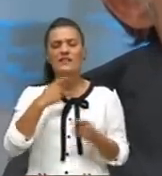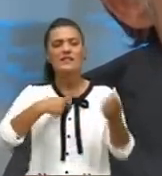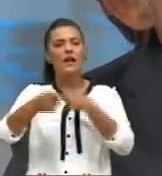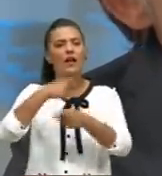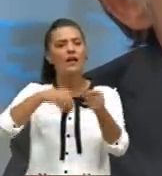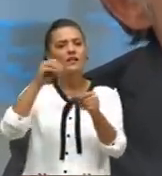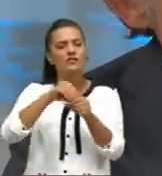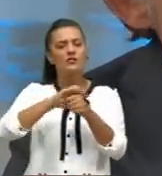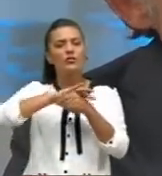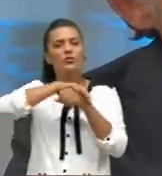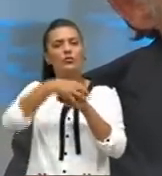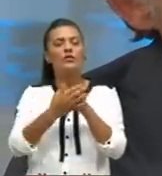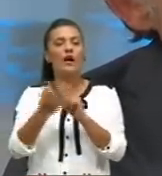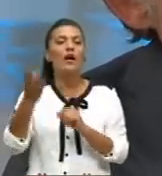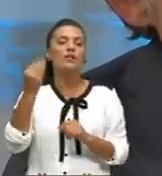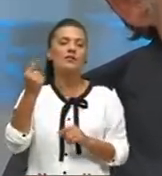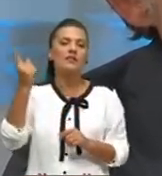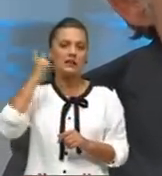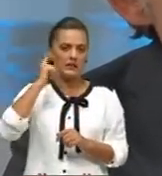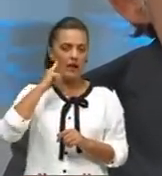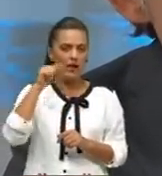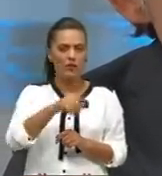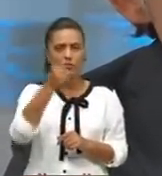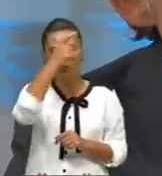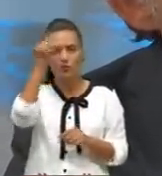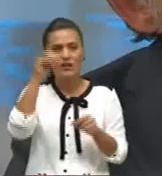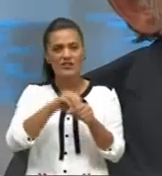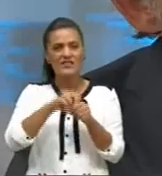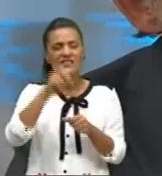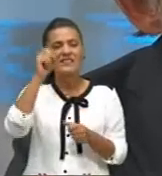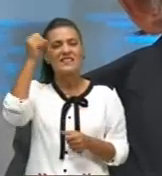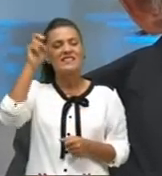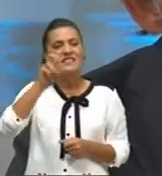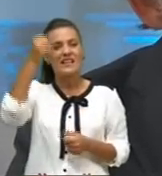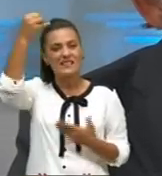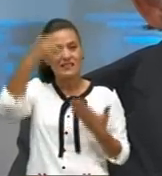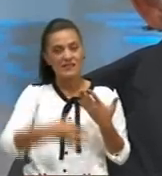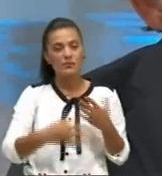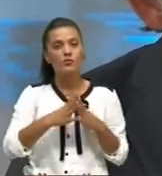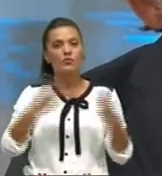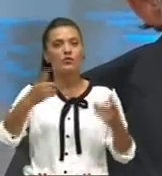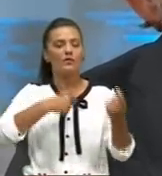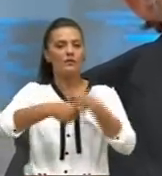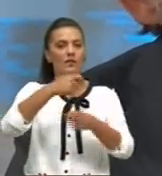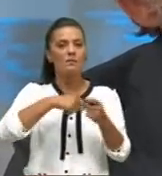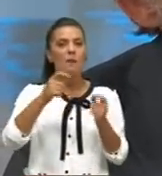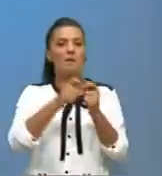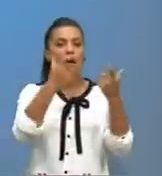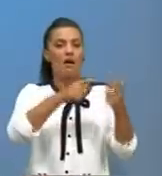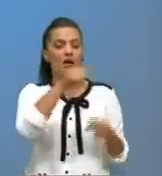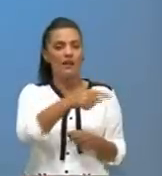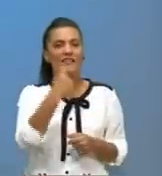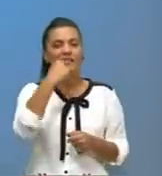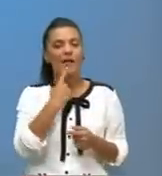sanayide dünya çapında iddialı. Türkiye'nin 8. büyük firması Biga'da. Evet. Demir çelik